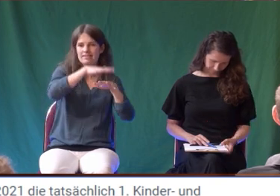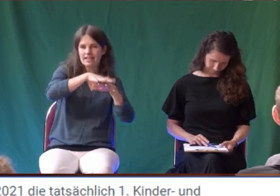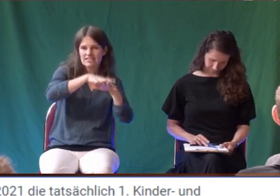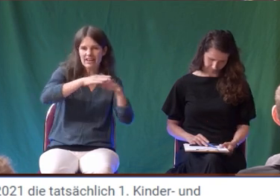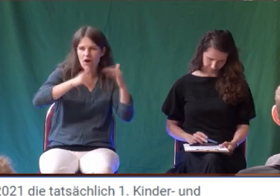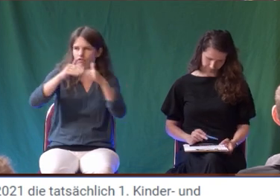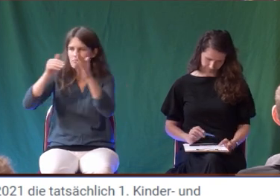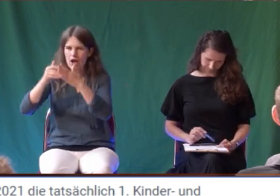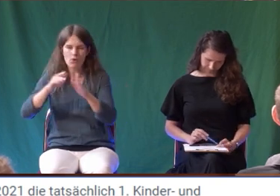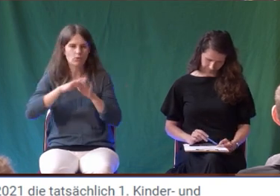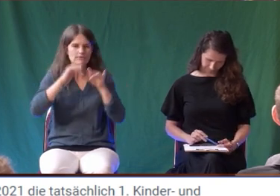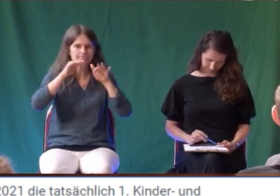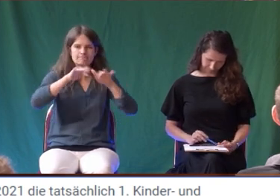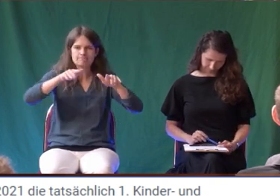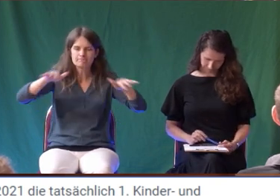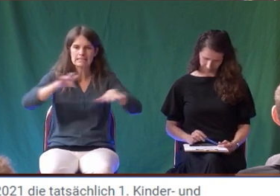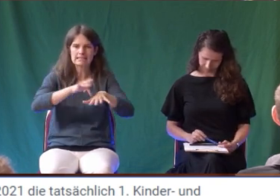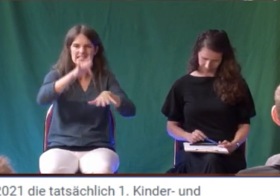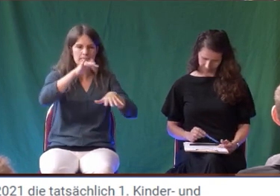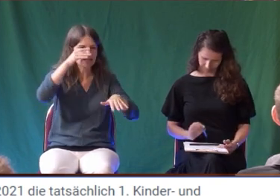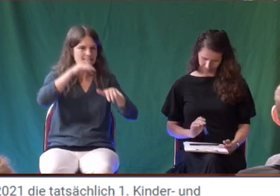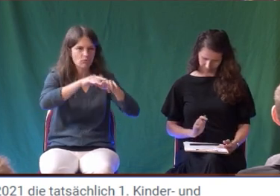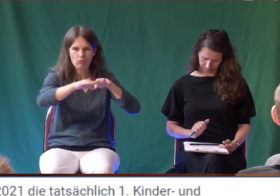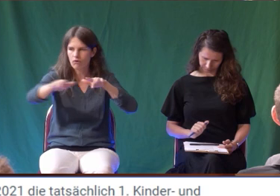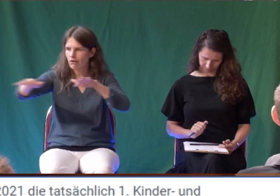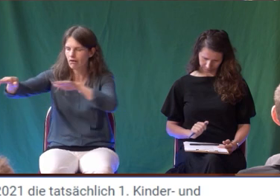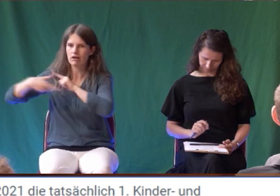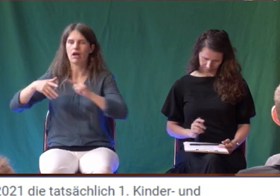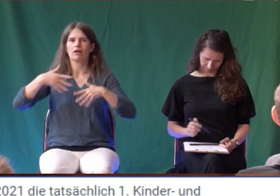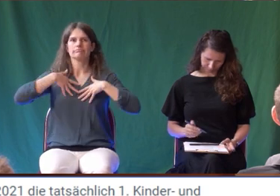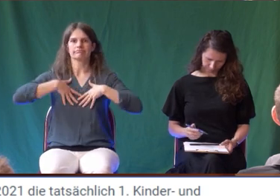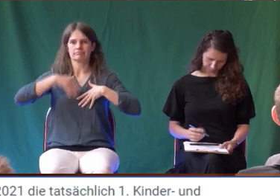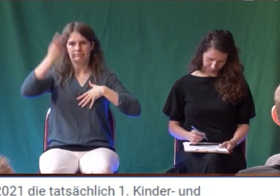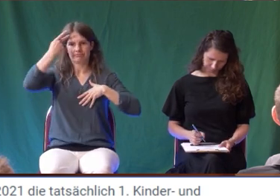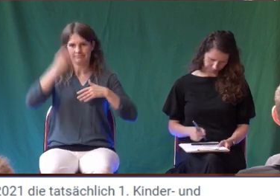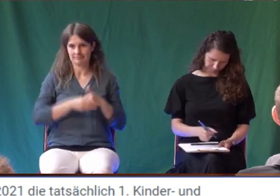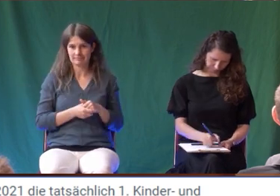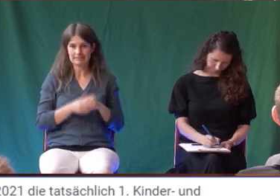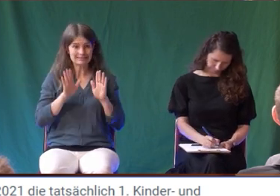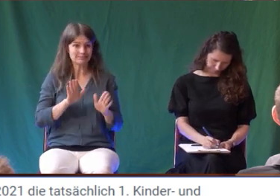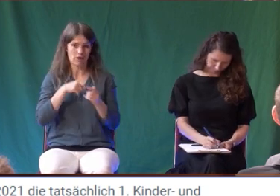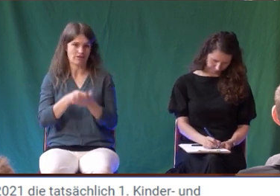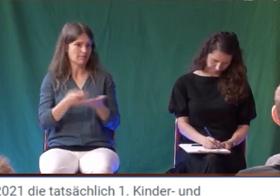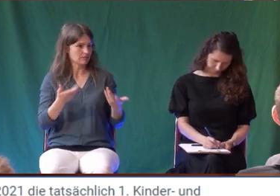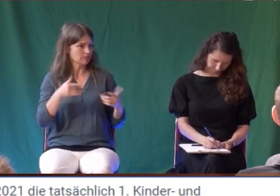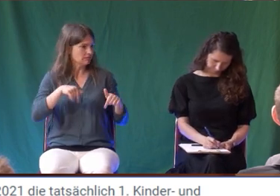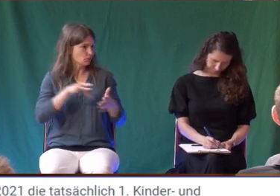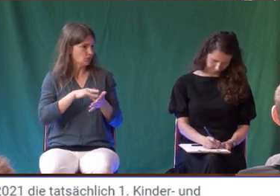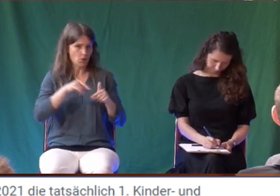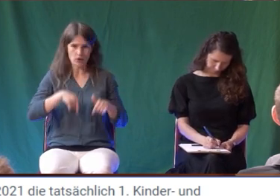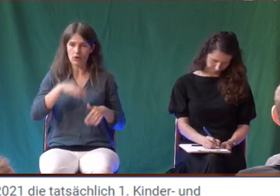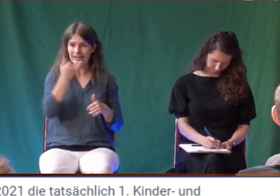dem Fachtag und auch auf die Beteiligung derjenigen um die es geht nämlich von Kindern und